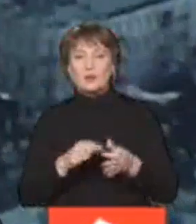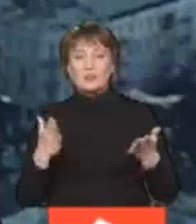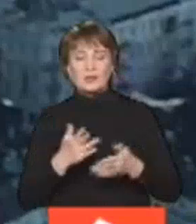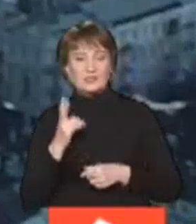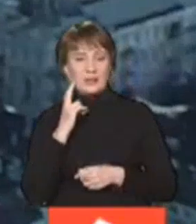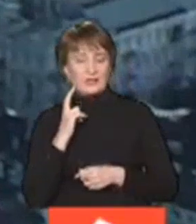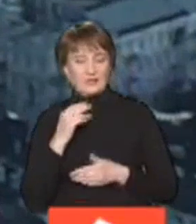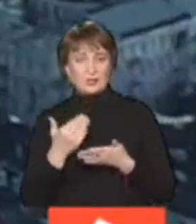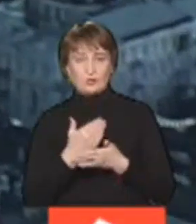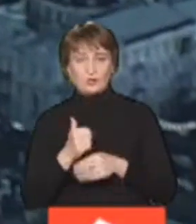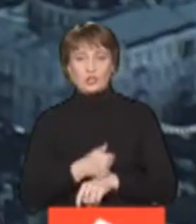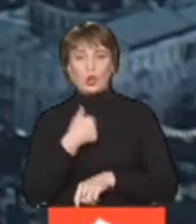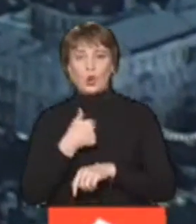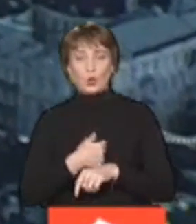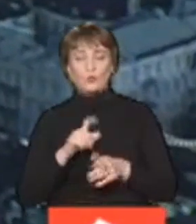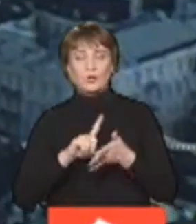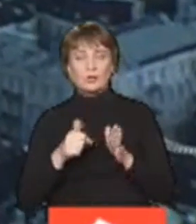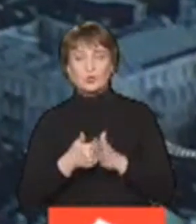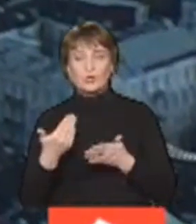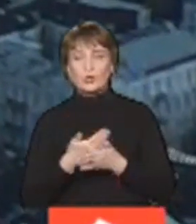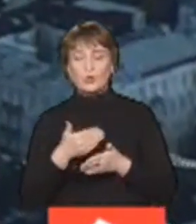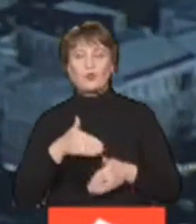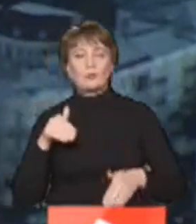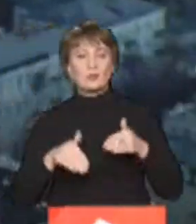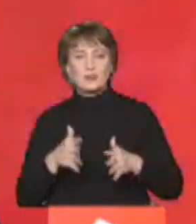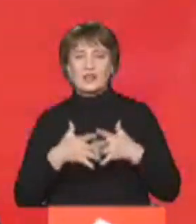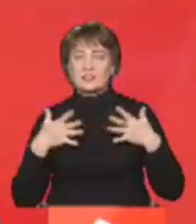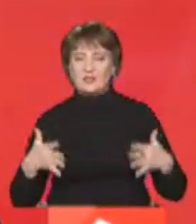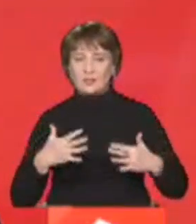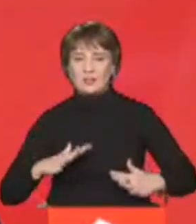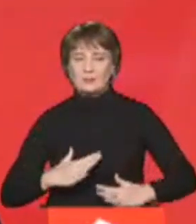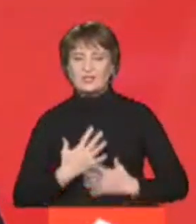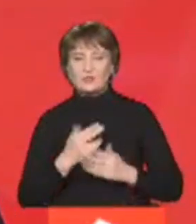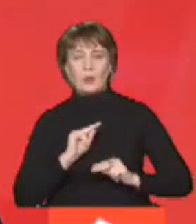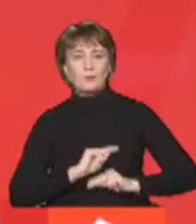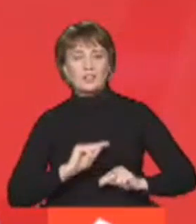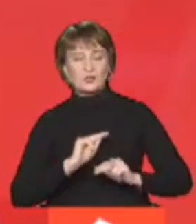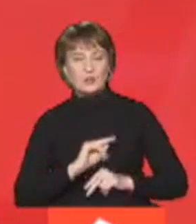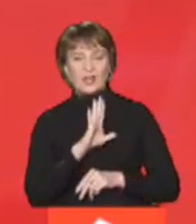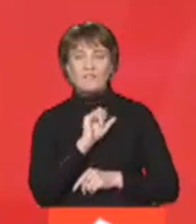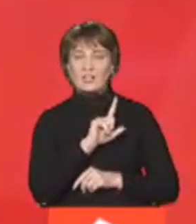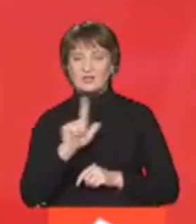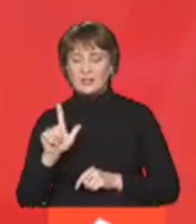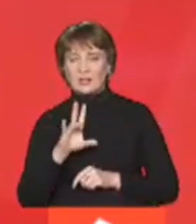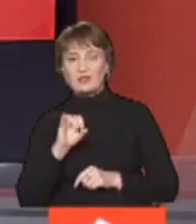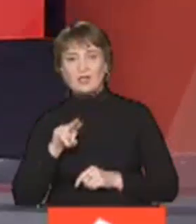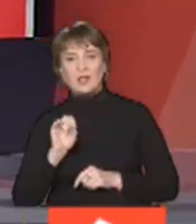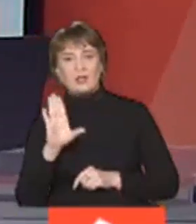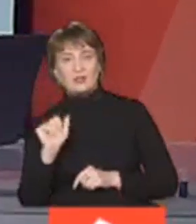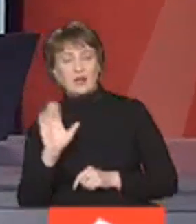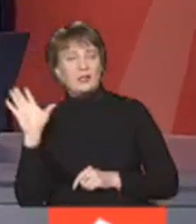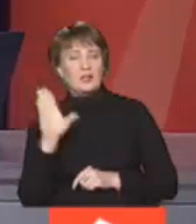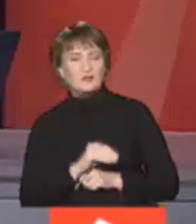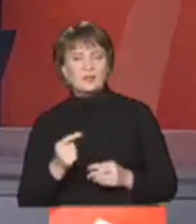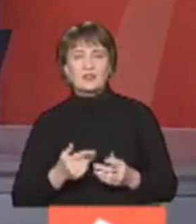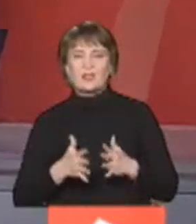«Київ Ньюзрум» із головної студії «Новин на Подолі». З великим задоволенням сьогодні для вас працювали і Василь Климчук, і Наталя Литуринська, і вся